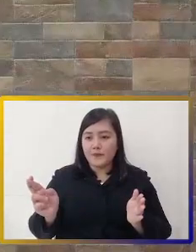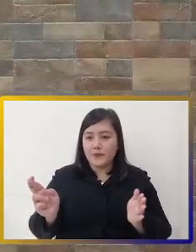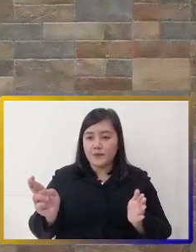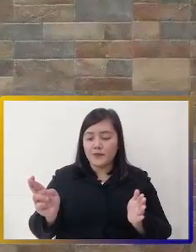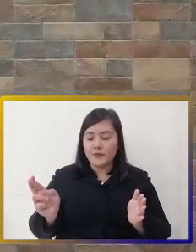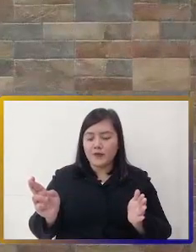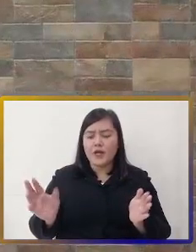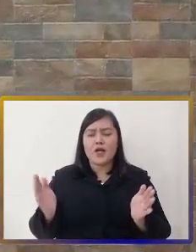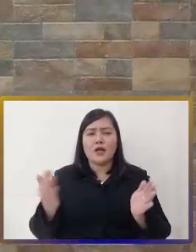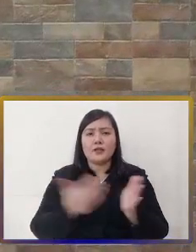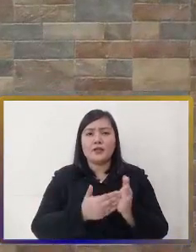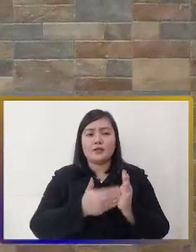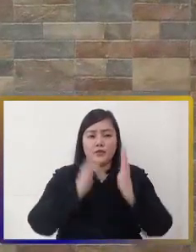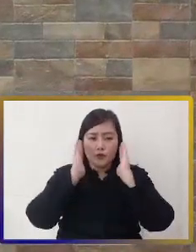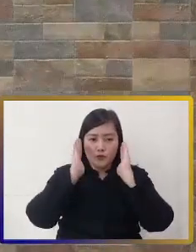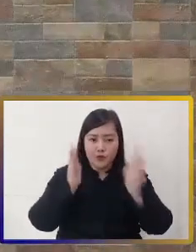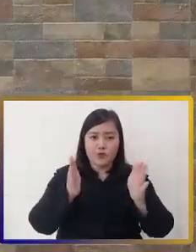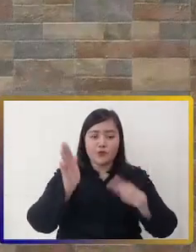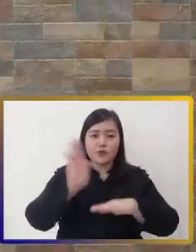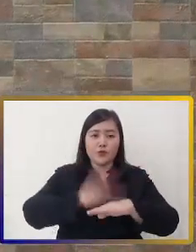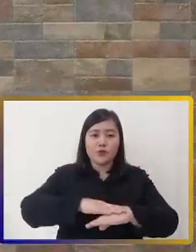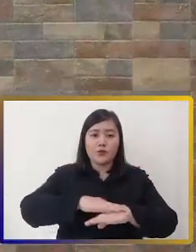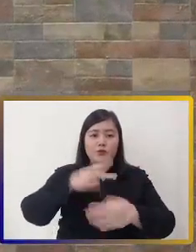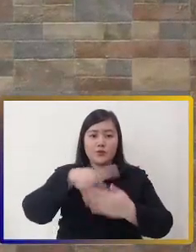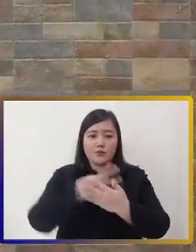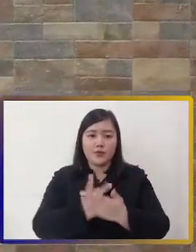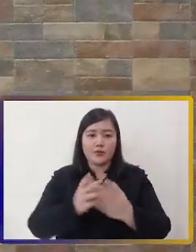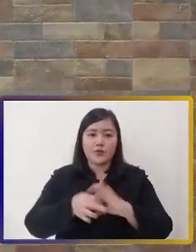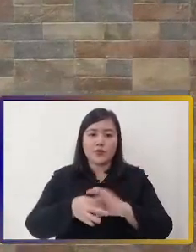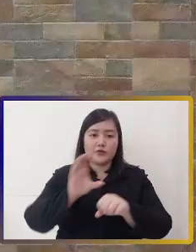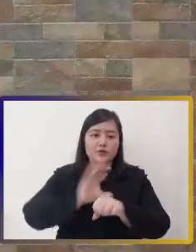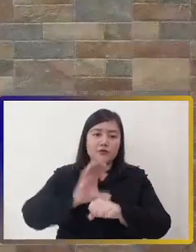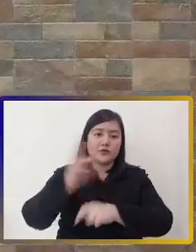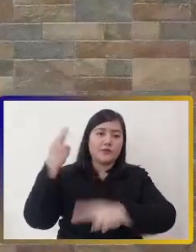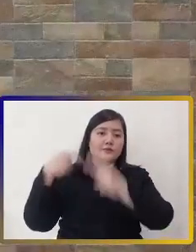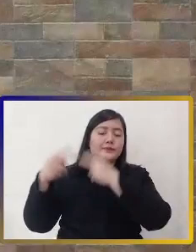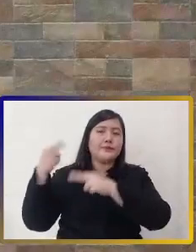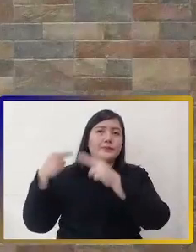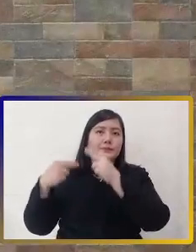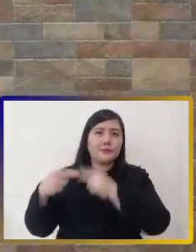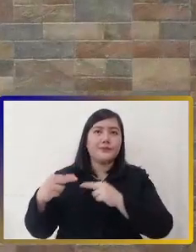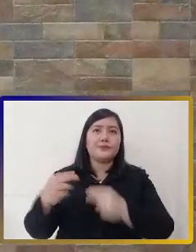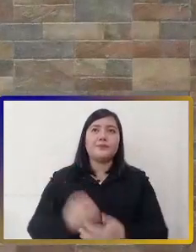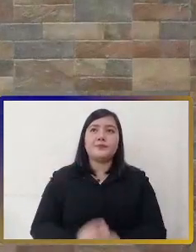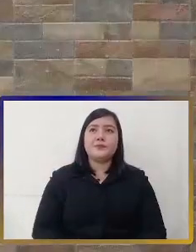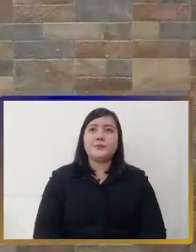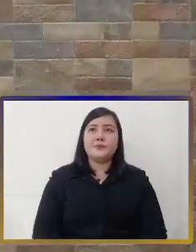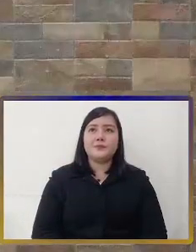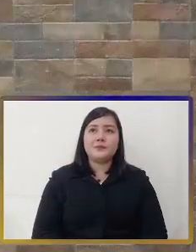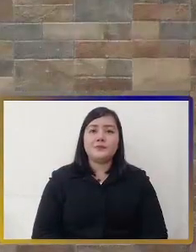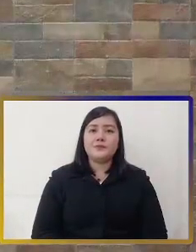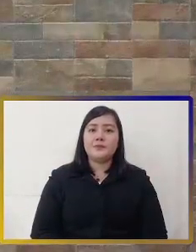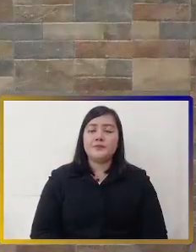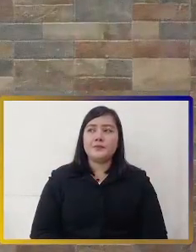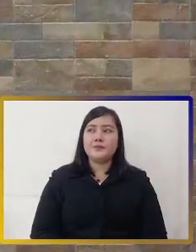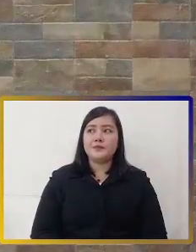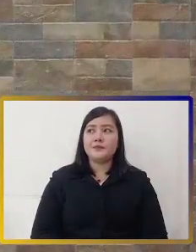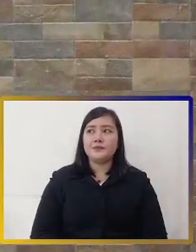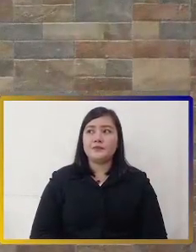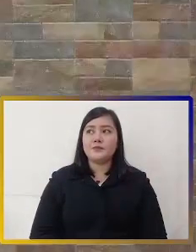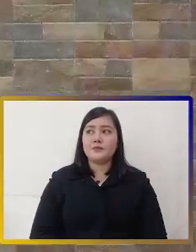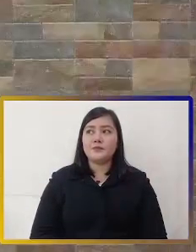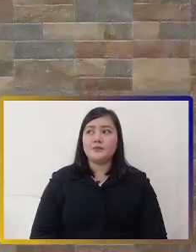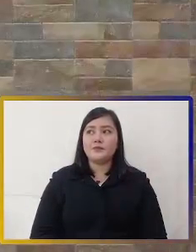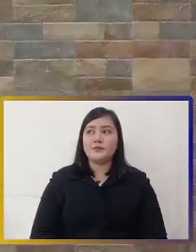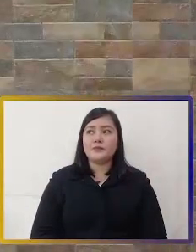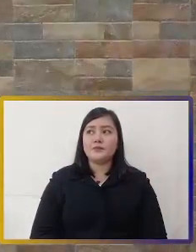po sa outline na meron po tayo ng church history, pupuntahan lamang po natin, mga kapatid, ang pinaka main